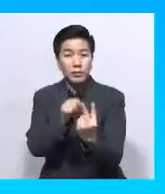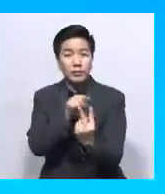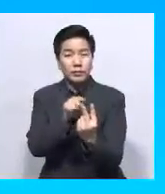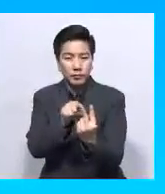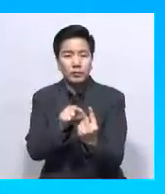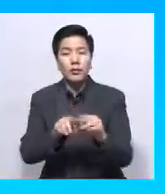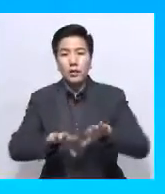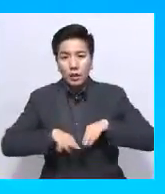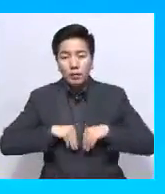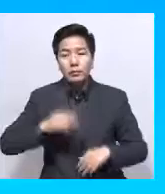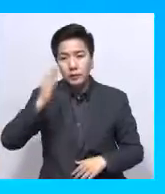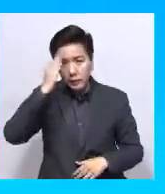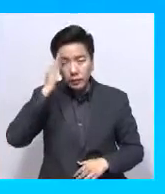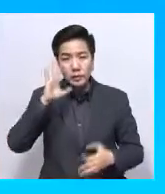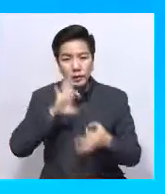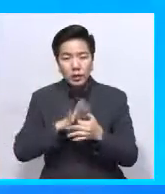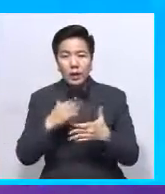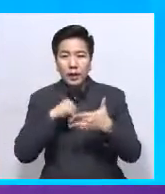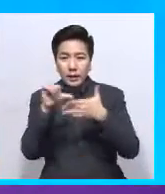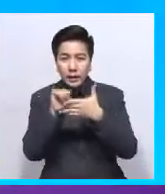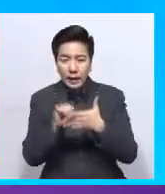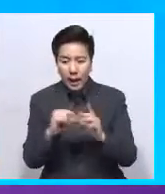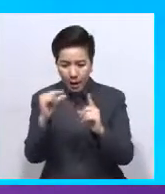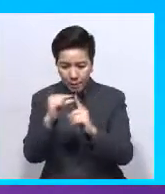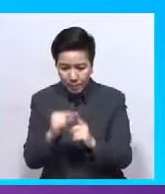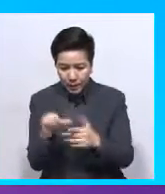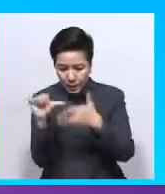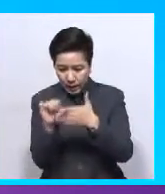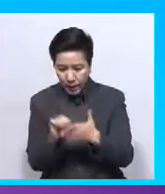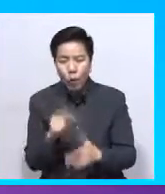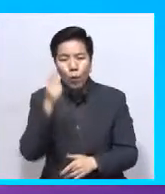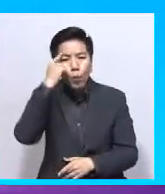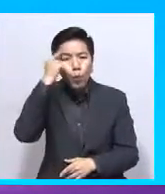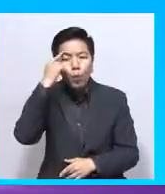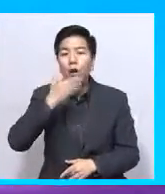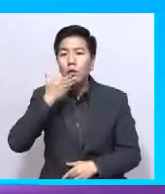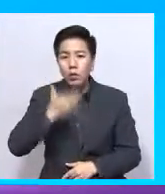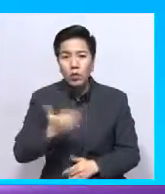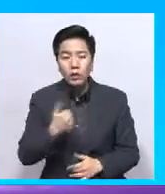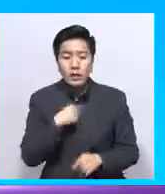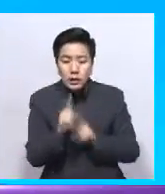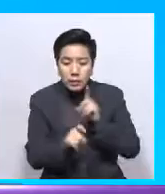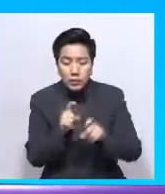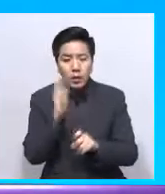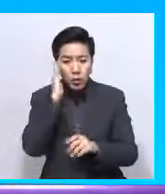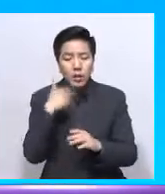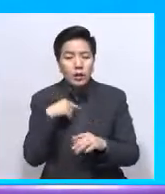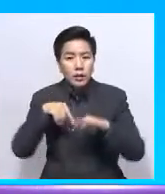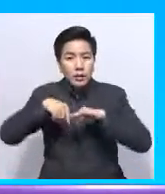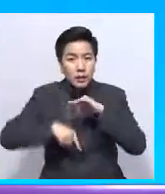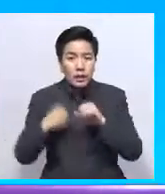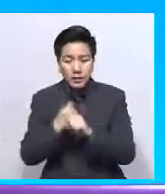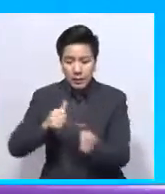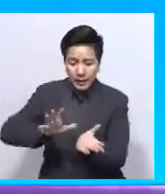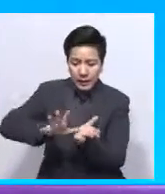2คนนะครับก็รับทราบเกี่ยวกับของการแก้ไขคำให้การในคดีมาโดยตลอดสำหรับขั้นตอนการสอบปากคำนะครับก็จะมีการพิ